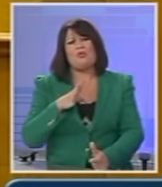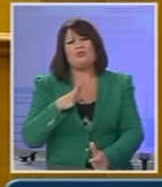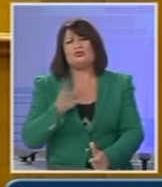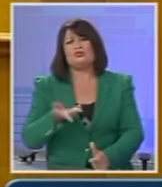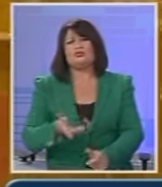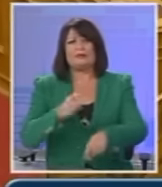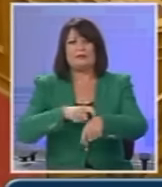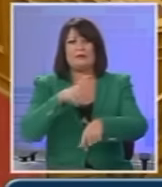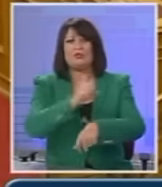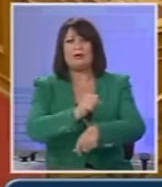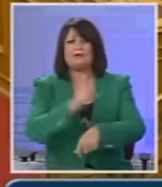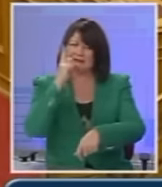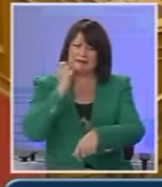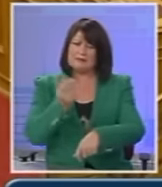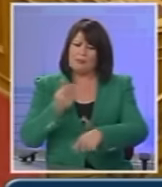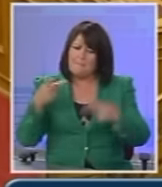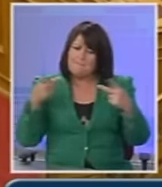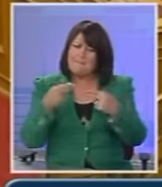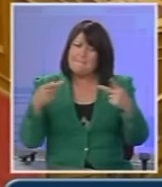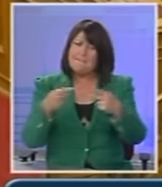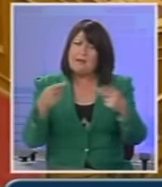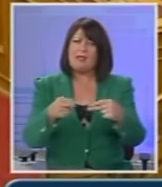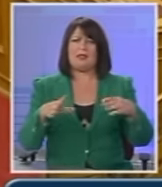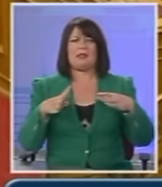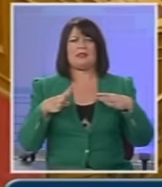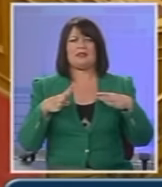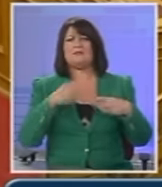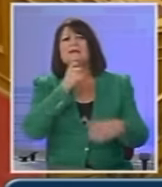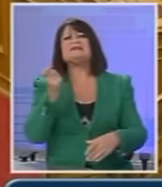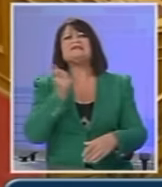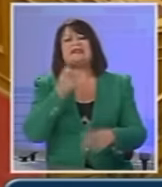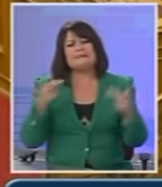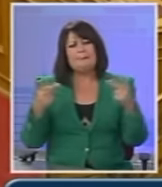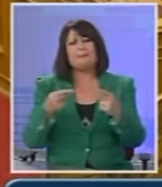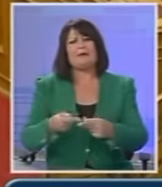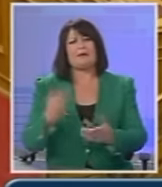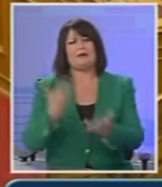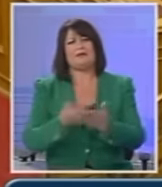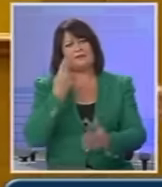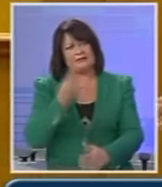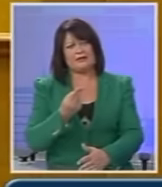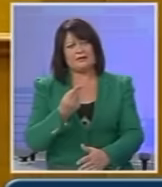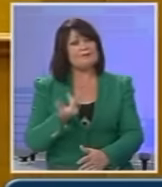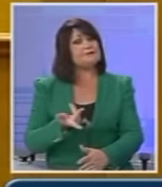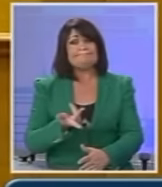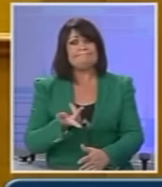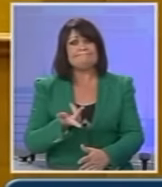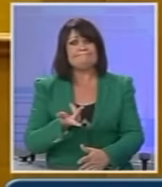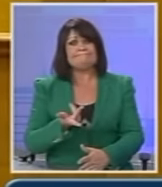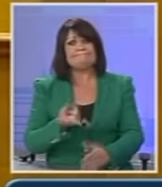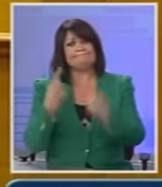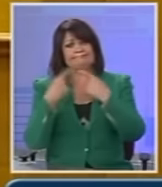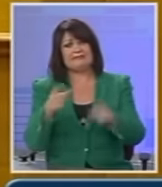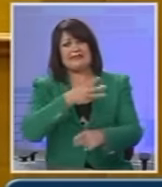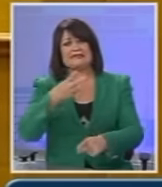τις περικοπές που γνωρίζατε ότι ήταν έτοιμες για τις συντάξεις. Αποδεικνύεται λοιπόν σήμερα πως άλλος ο